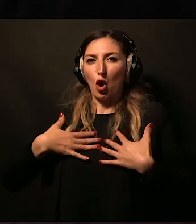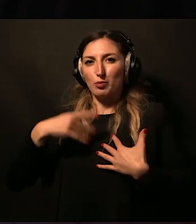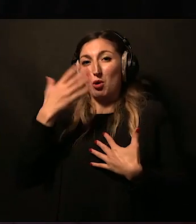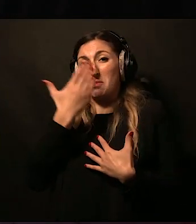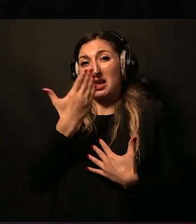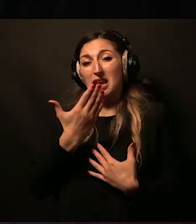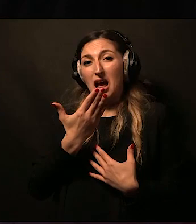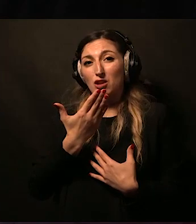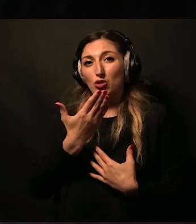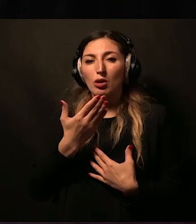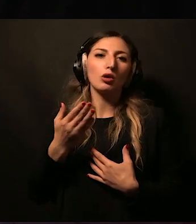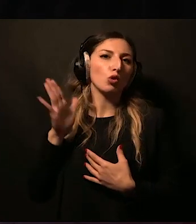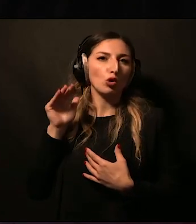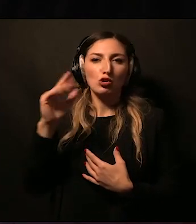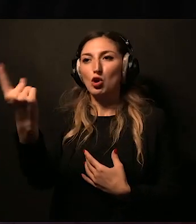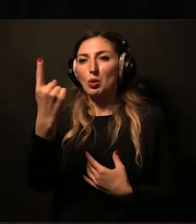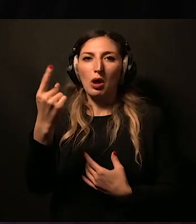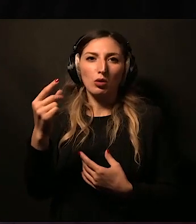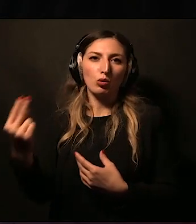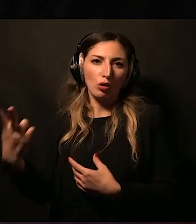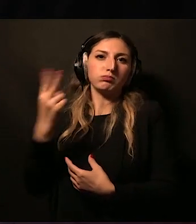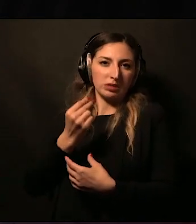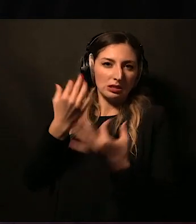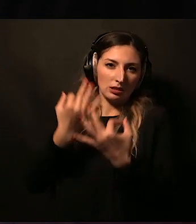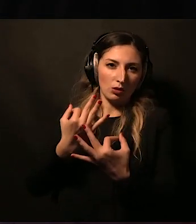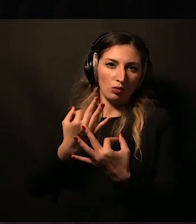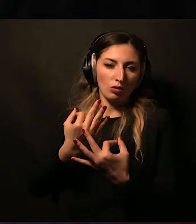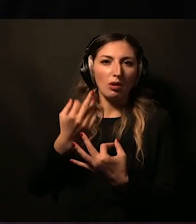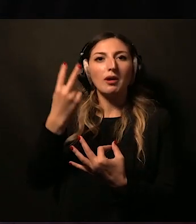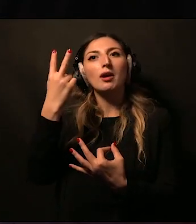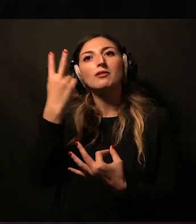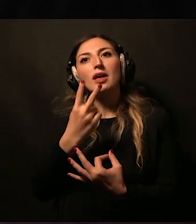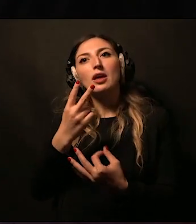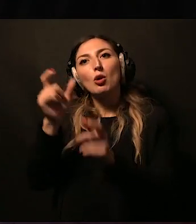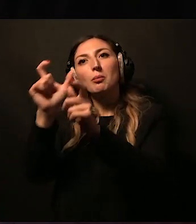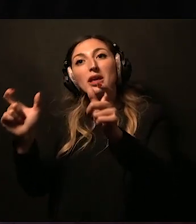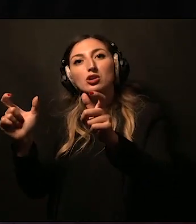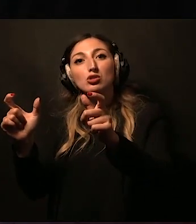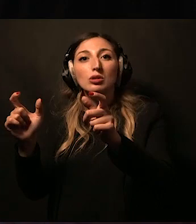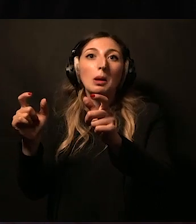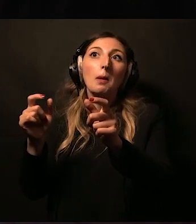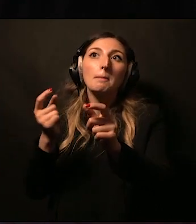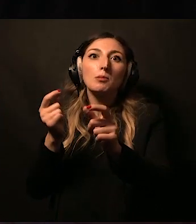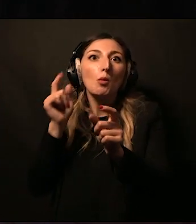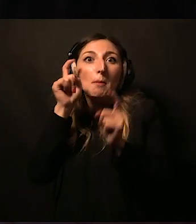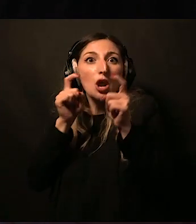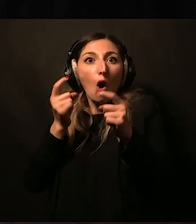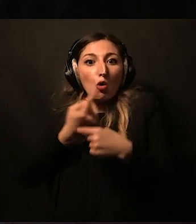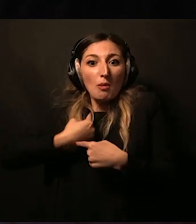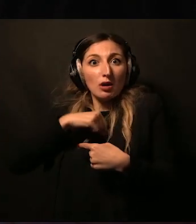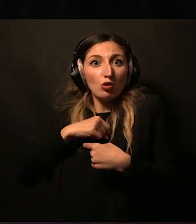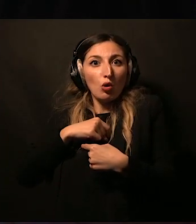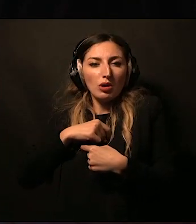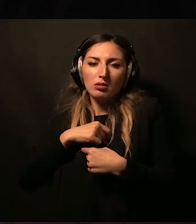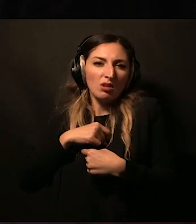vero che è per la salute o perché qualcuno ci preoccupa per noi perché è solo culturale e l'abitudine culturale quando